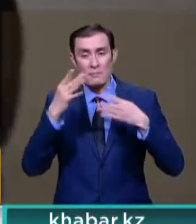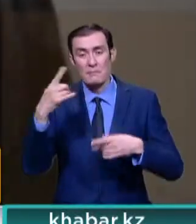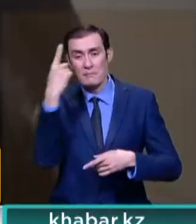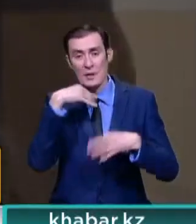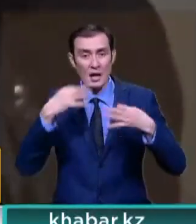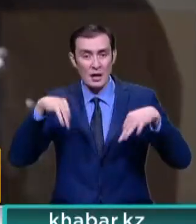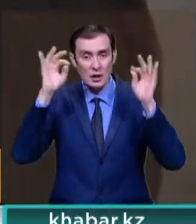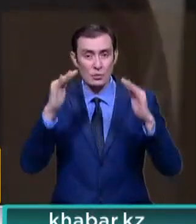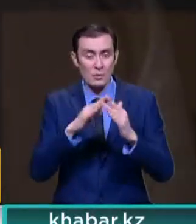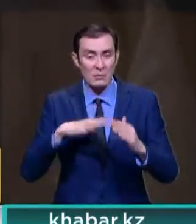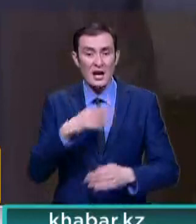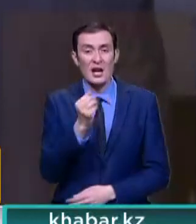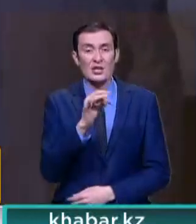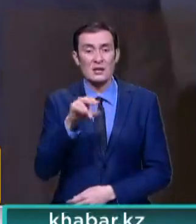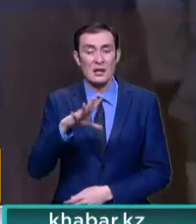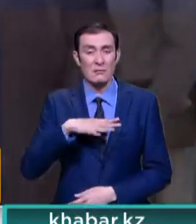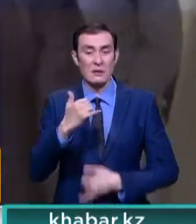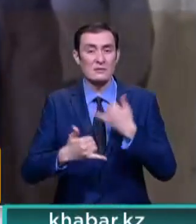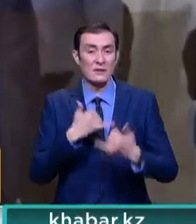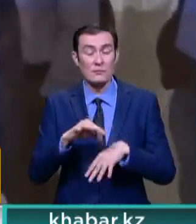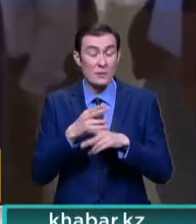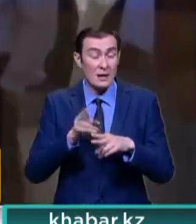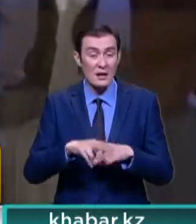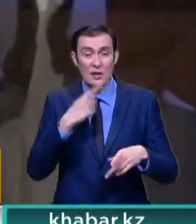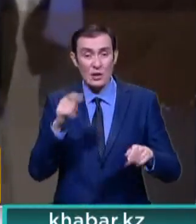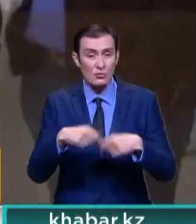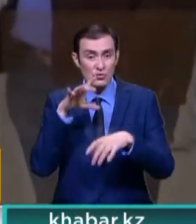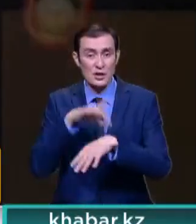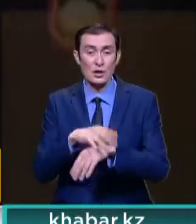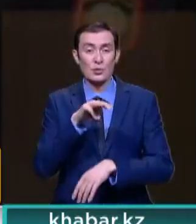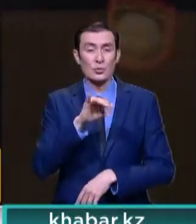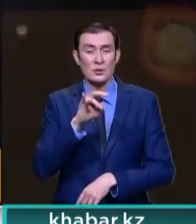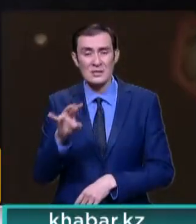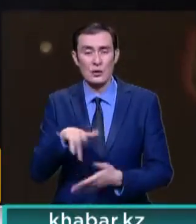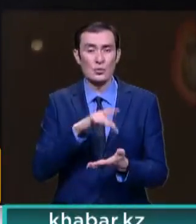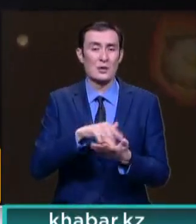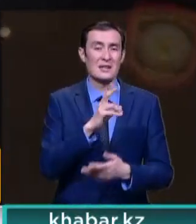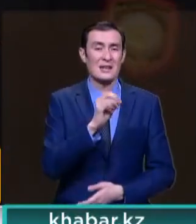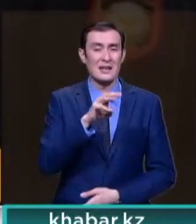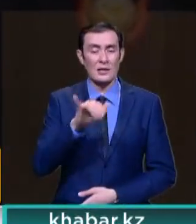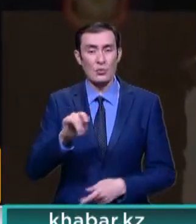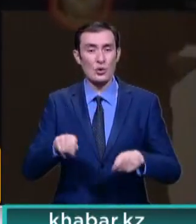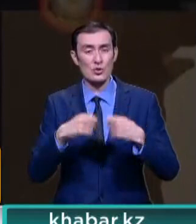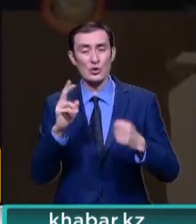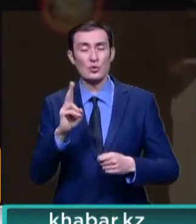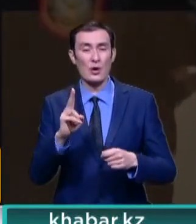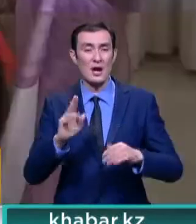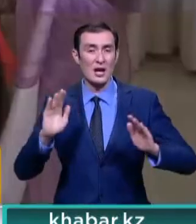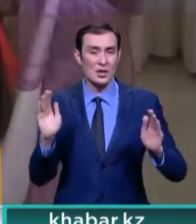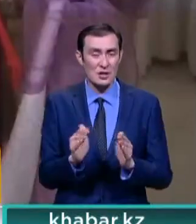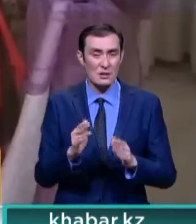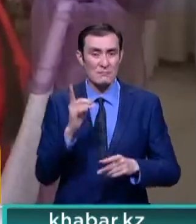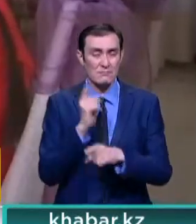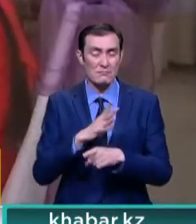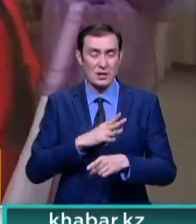дома, а в Шардаре организовали сватовство. Выявленные нарушения также в Туркестане и Кентау. Нарушители карантинных ограничений привлечены